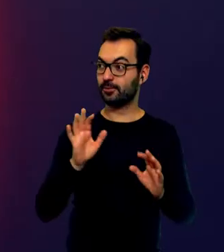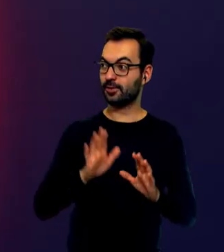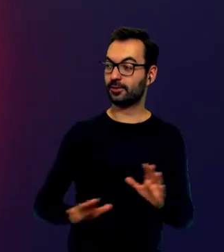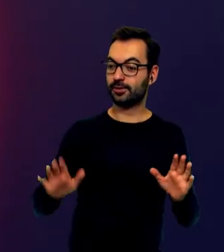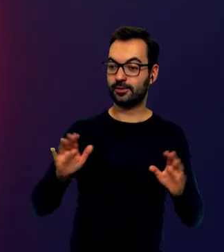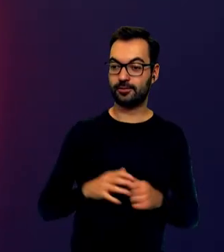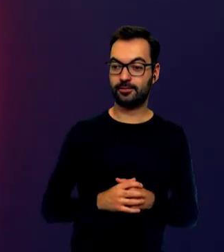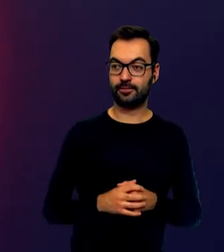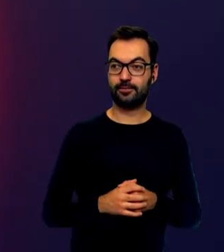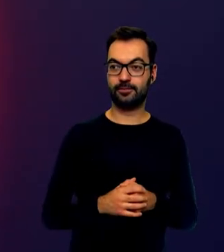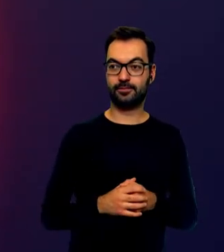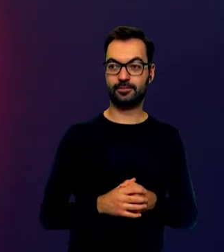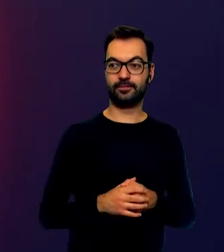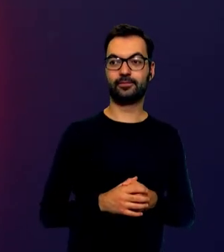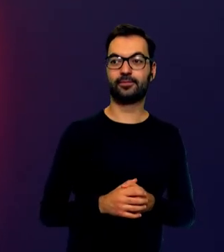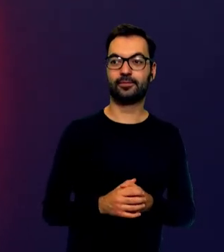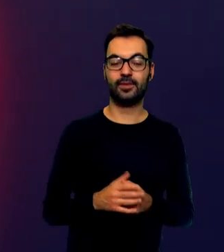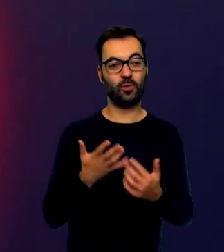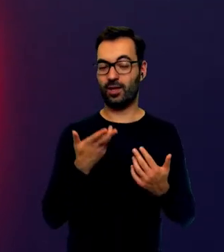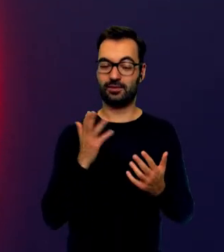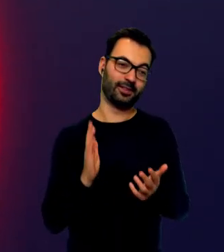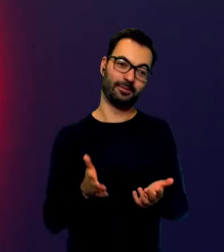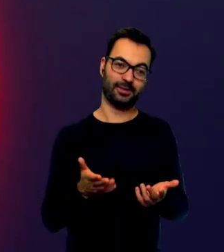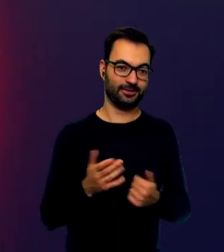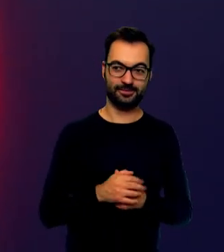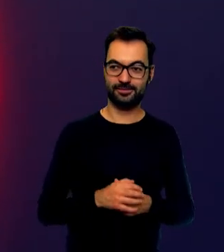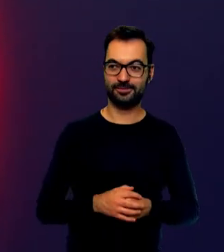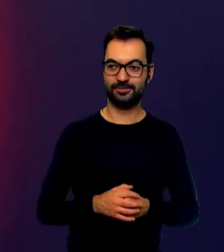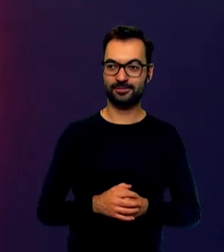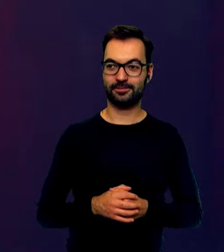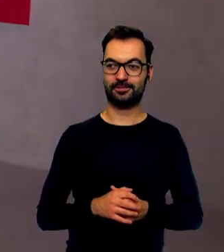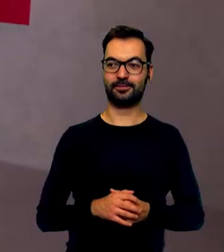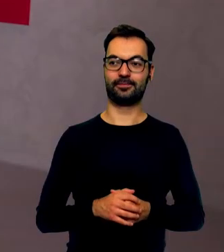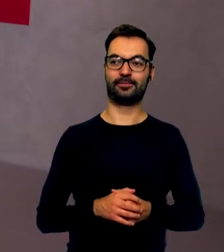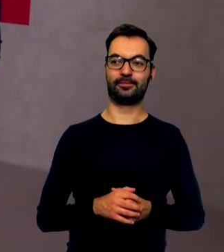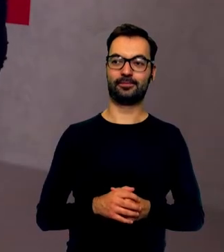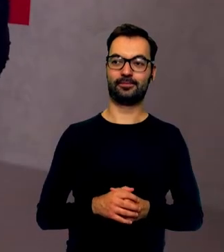rany, bardzo. Nie mówiłam, pytanie. Że to będzie proste zadanie.